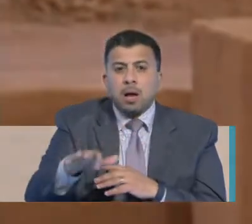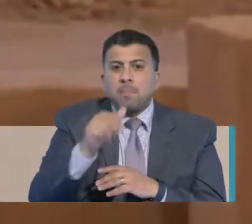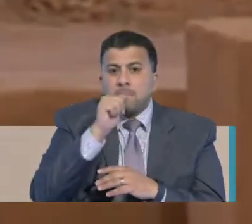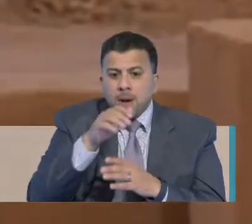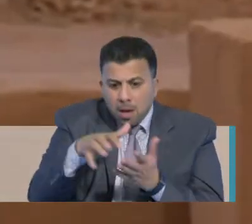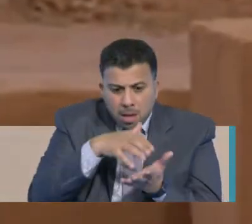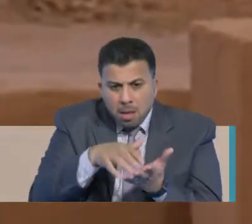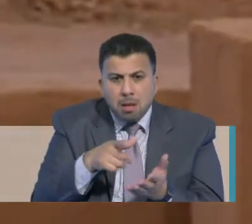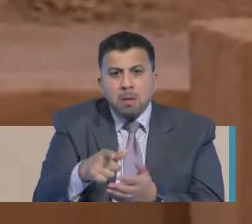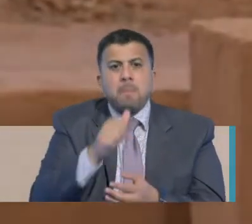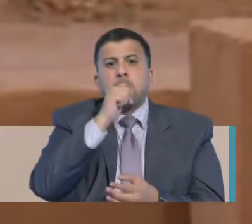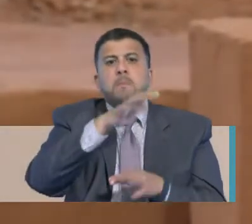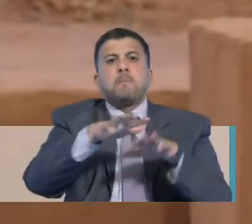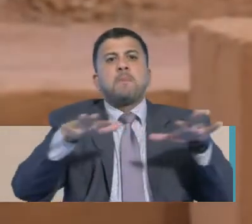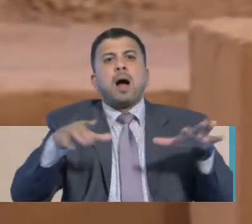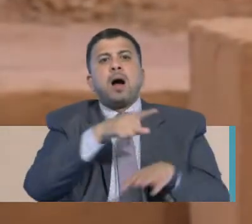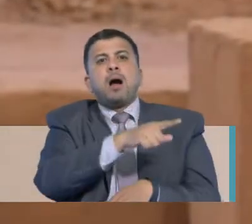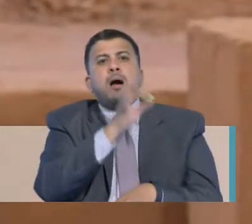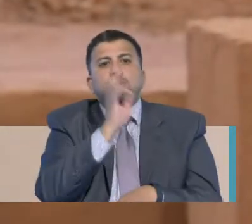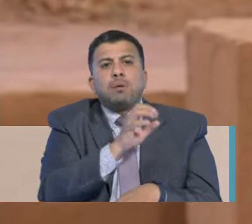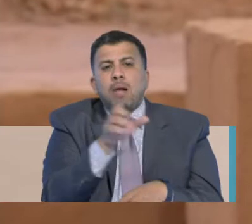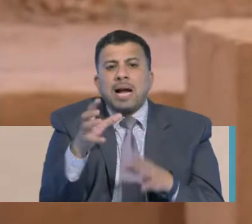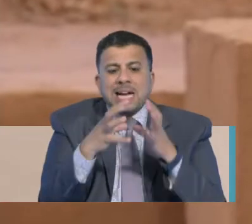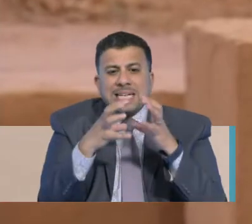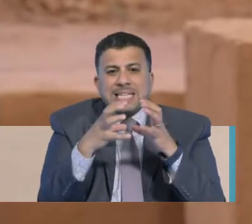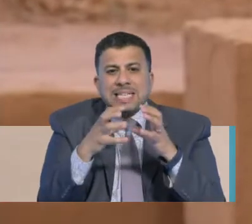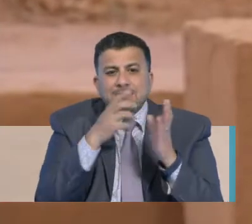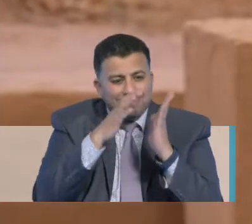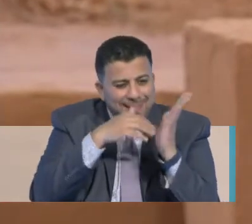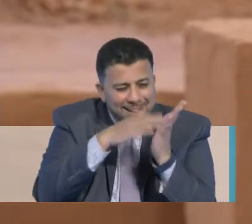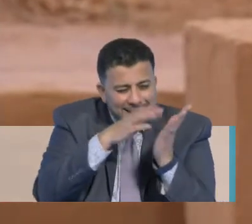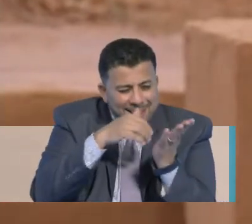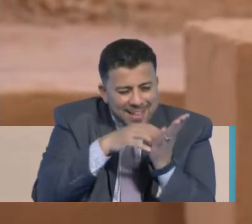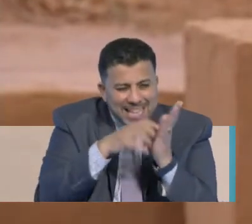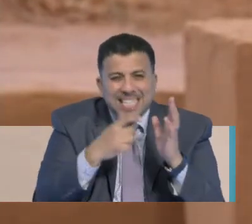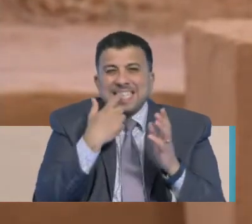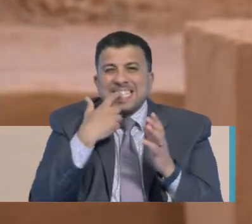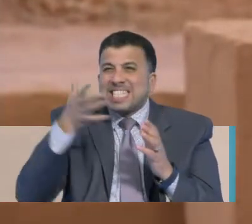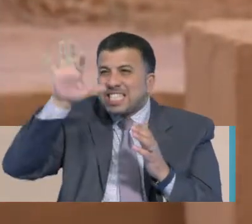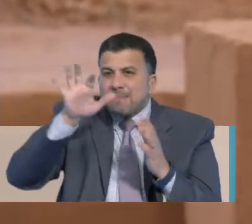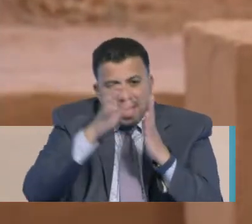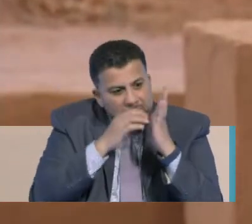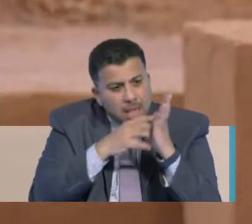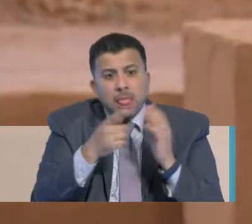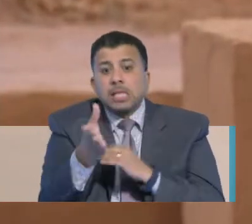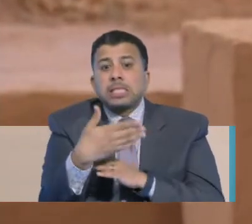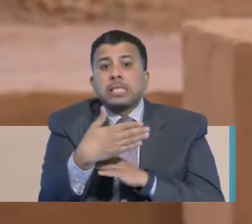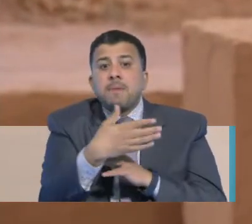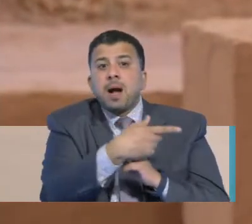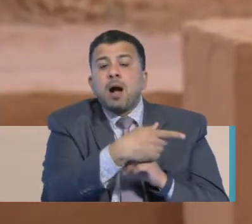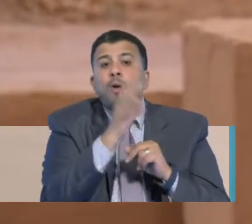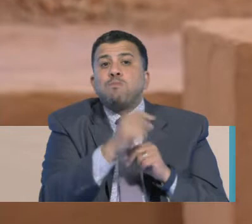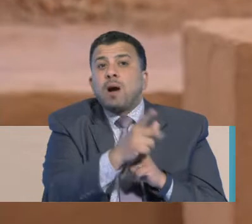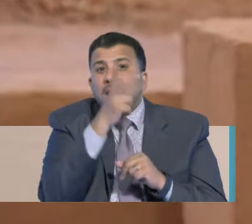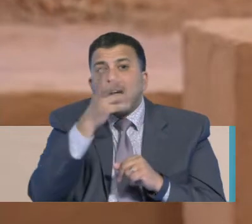أخذتنا من الساحل ودتها هناك. العجيب هناك أن ملح فيه، فيقال هذا ملح